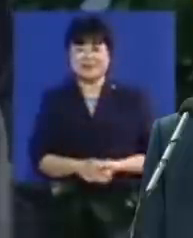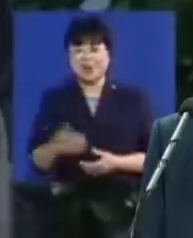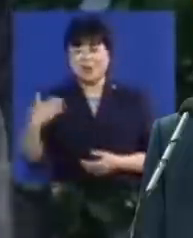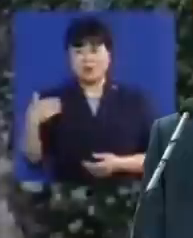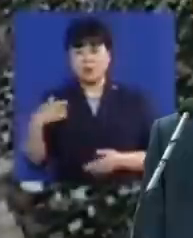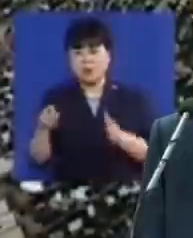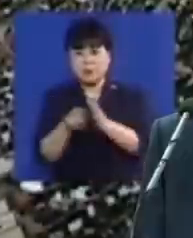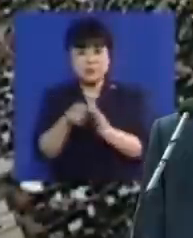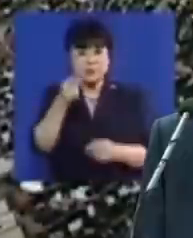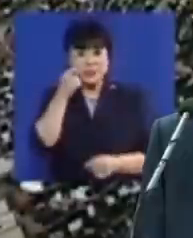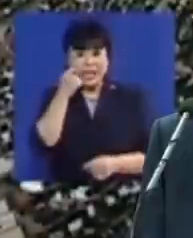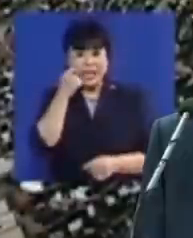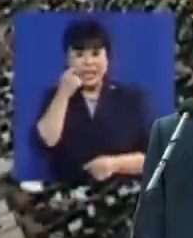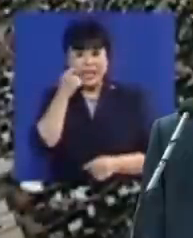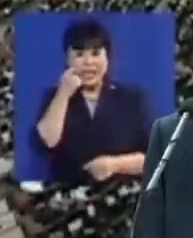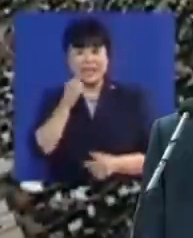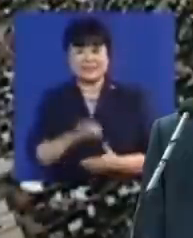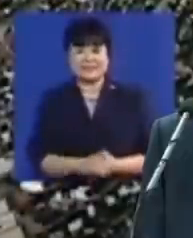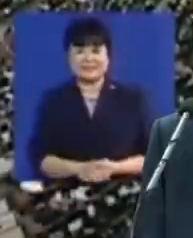모르면 믿을 수 없지요.